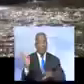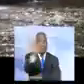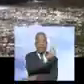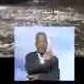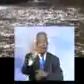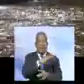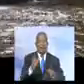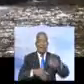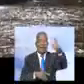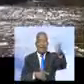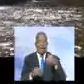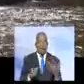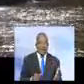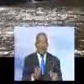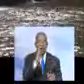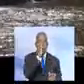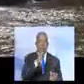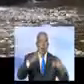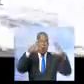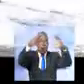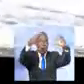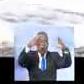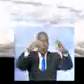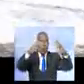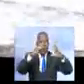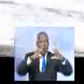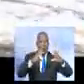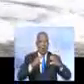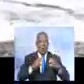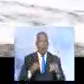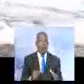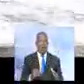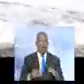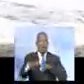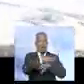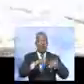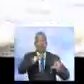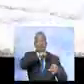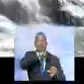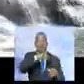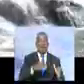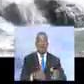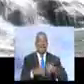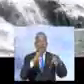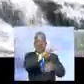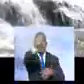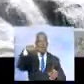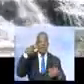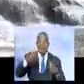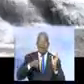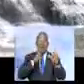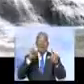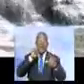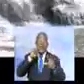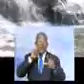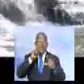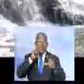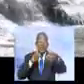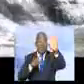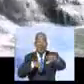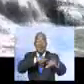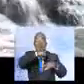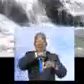du village de Zadeplu à 3 km de la ville. 20 magnifiques mètres de chute d'eau invitant à la rêverie et un